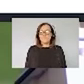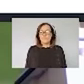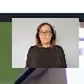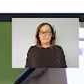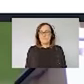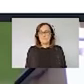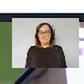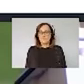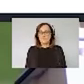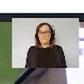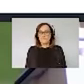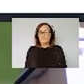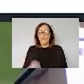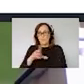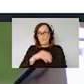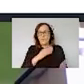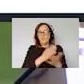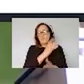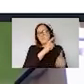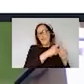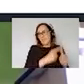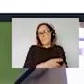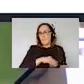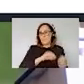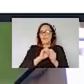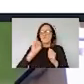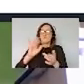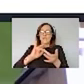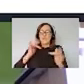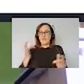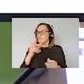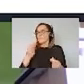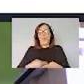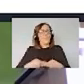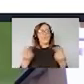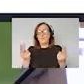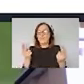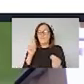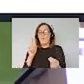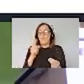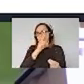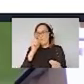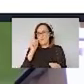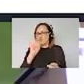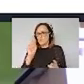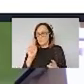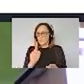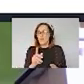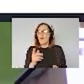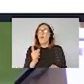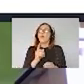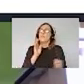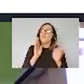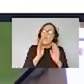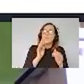Jakby zwołać ich przez ankietę i też wysłać link, także też nie ma problemu. Nie udostępniałabym raczej publicznie na stronach